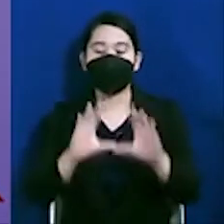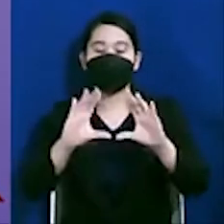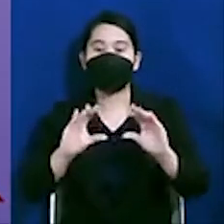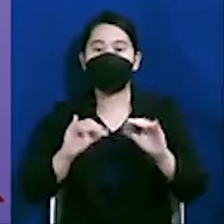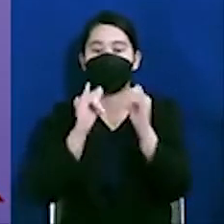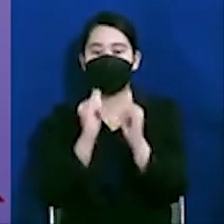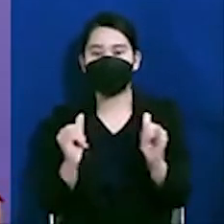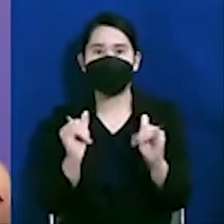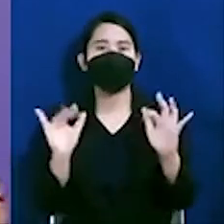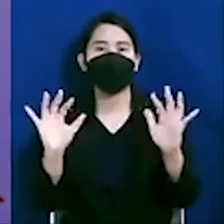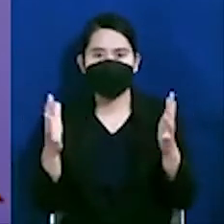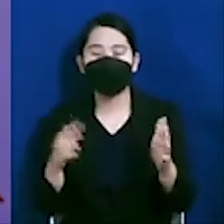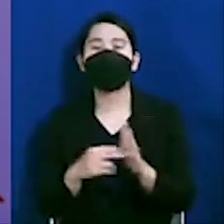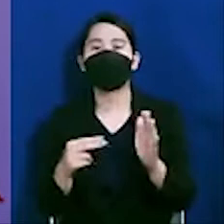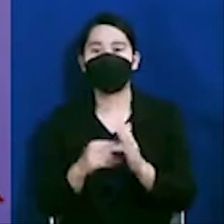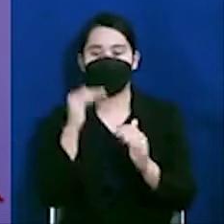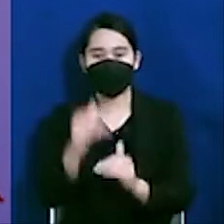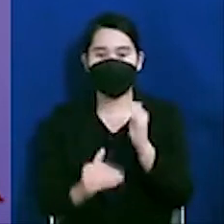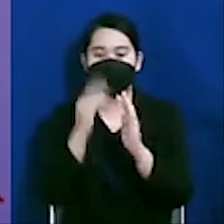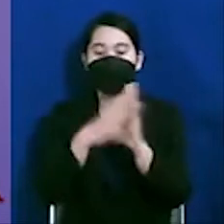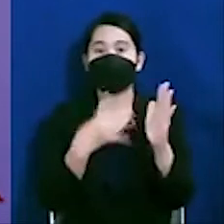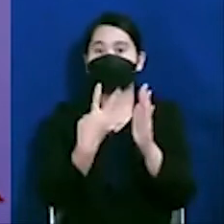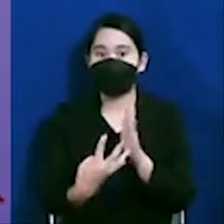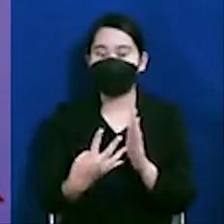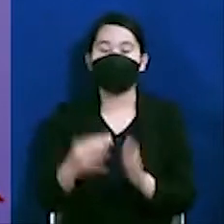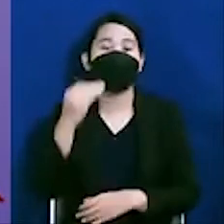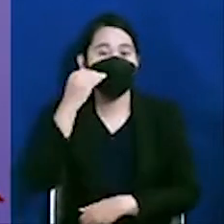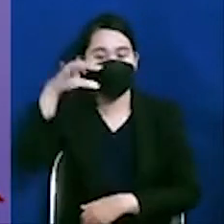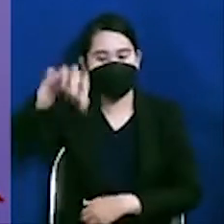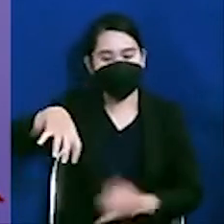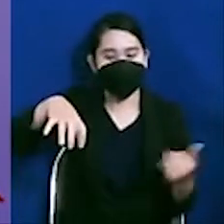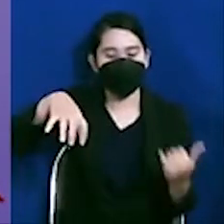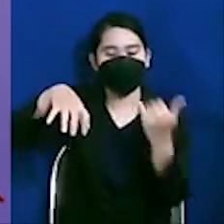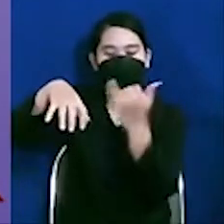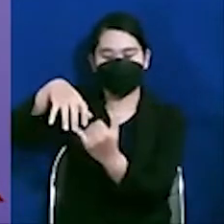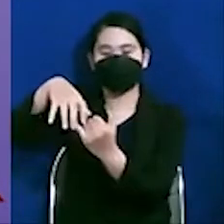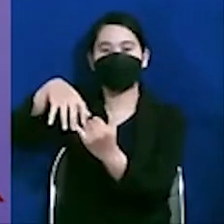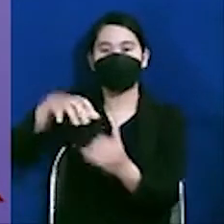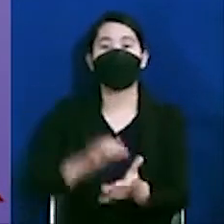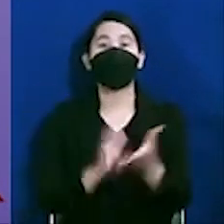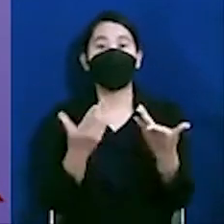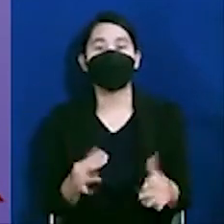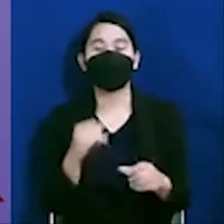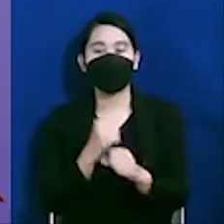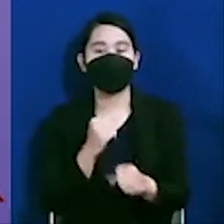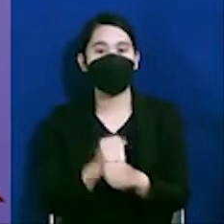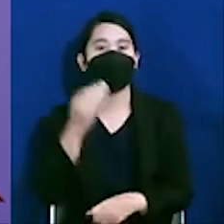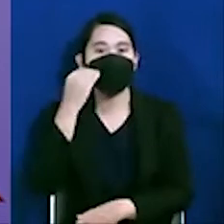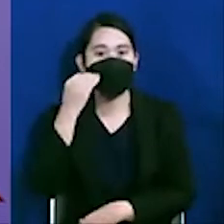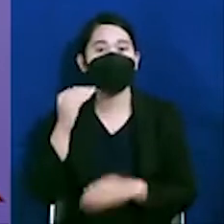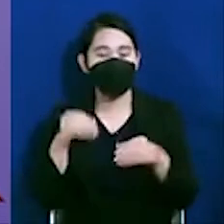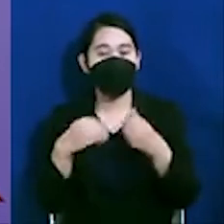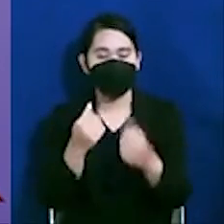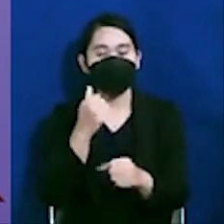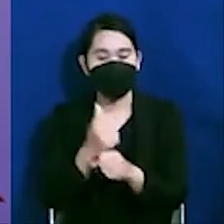พัฒนาทำเรื่อง Home isolationและก็รวมทั้งบางแห่งก็คิดว่าจะทำโฮม isolationให้กับผู้ป่วยเลยในการนี้ผู้